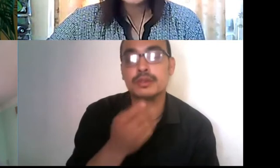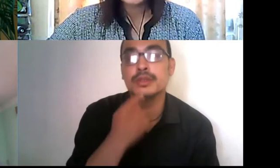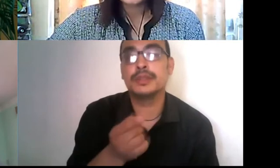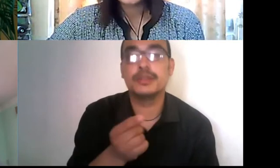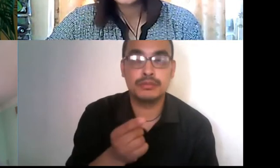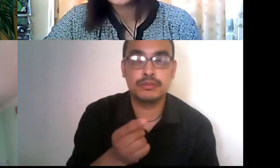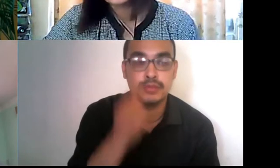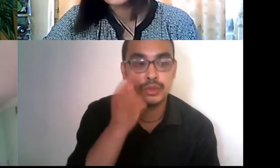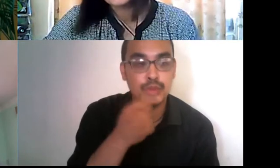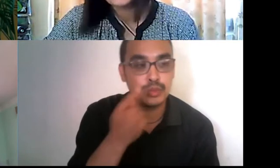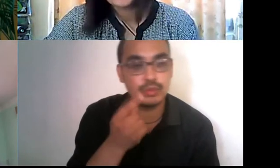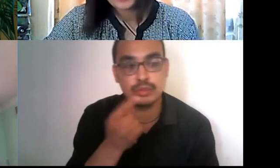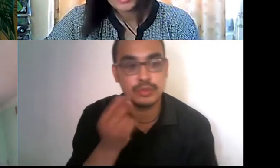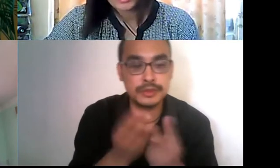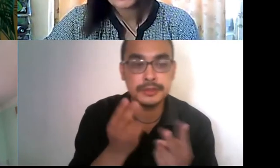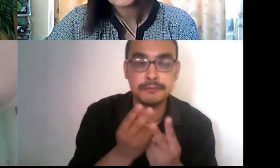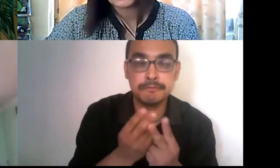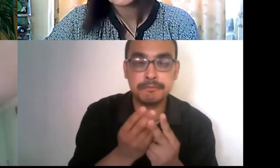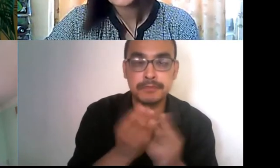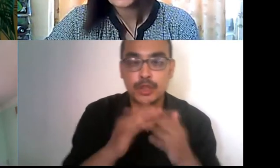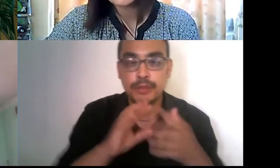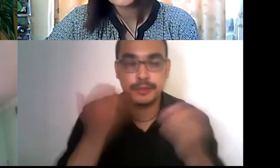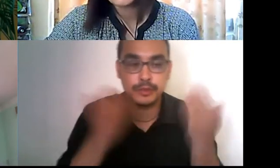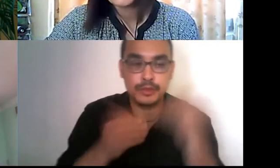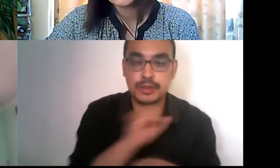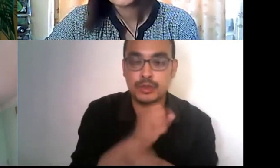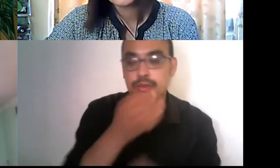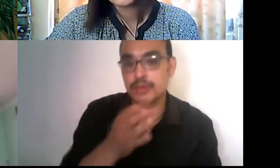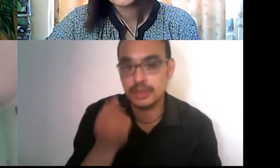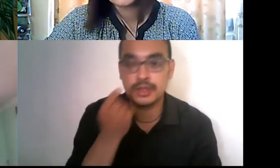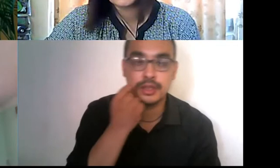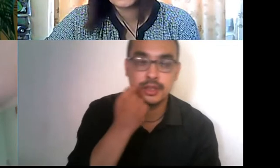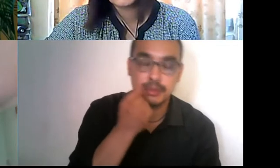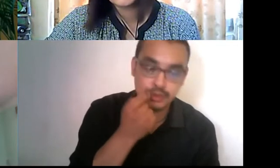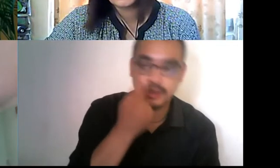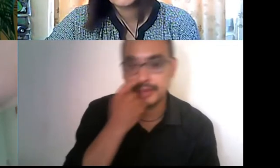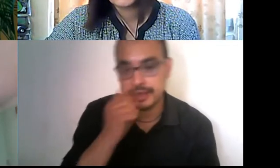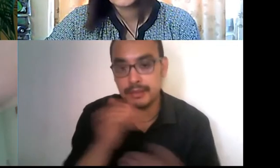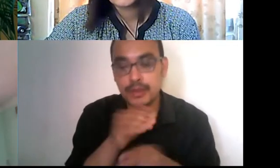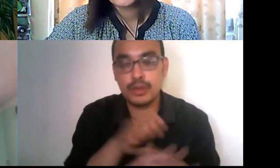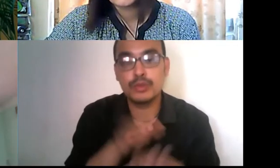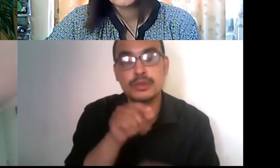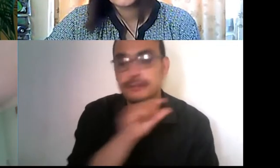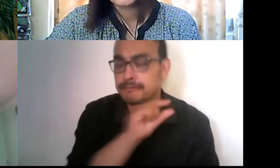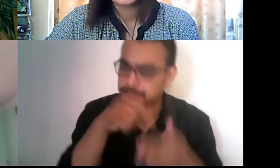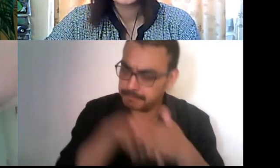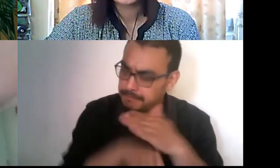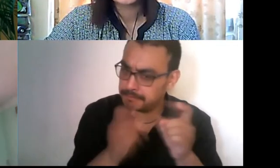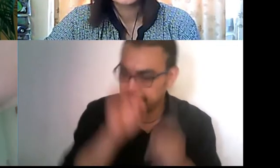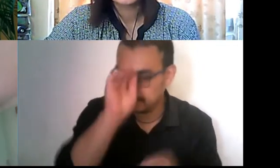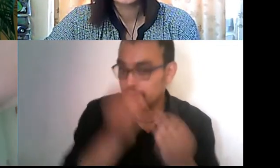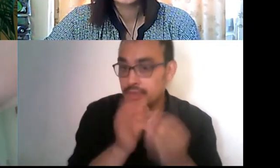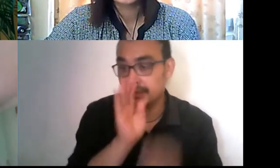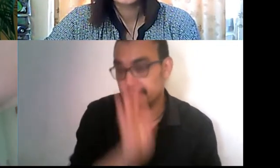को चाहिँ बेसी चाहिँ डोमेस्टिक भायोलेन्सको जोखिममा हुनुहुन्छ महिला पुरुष बालबालिका भन्ने कुरालाई हामीले विस्तृत जानकारी गर्ने नै छौँ।